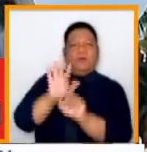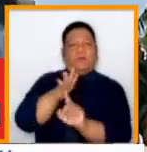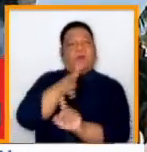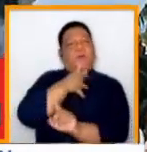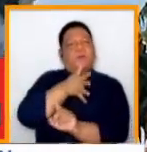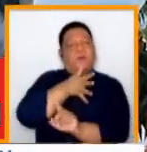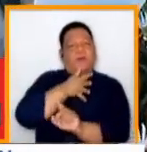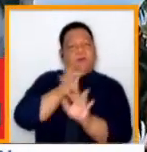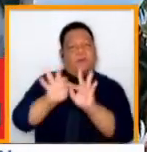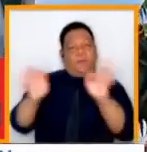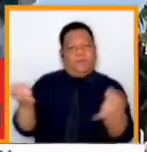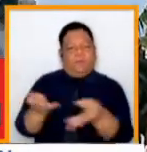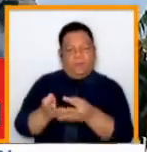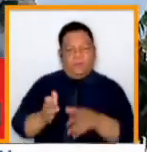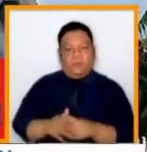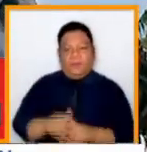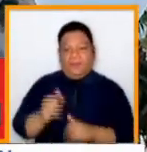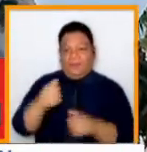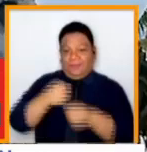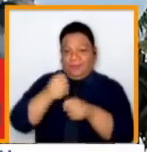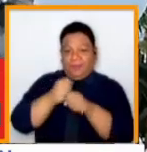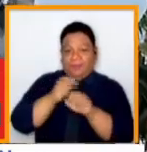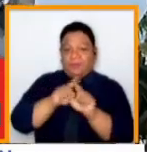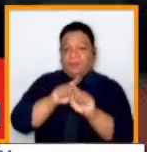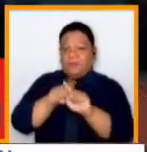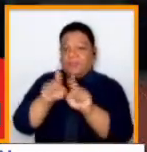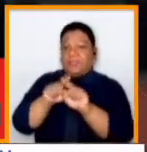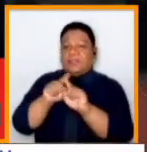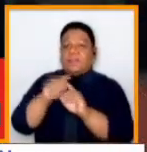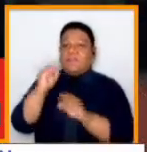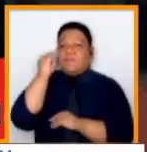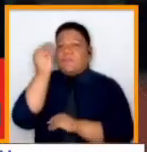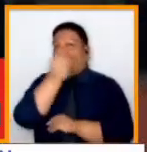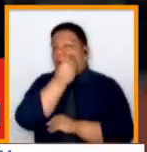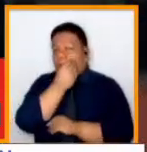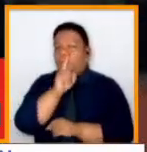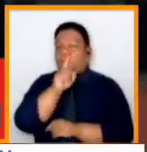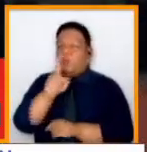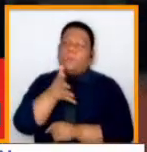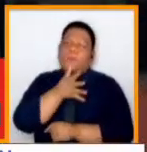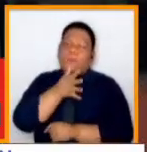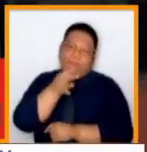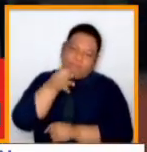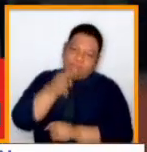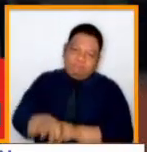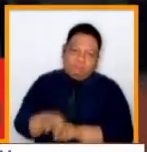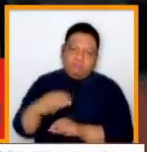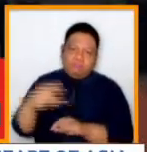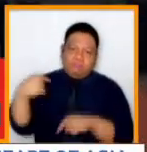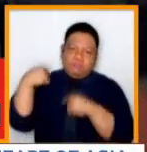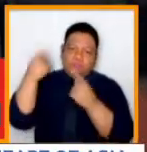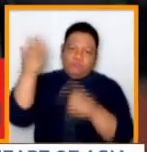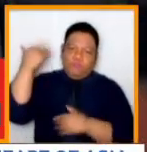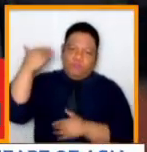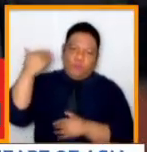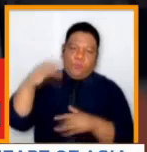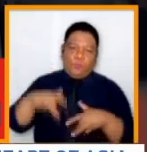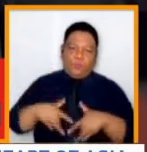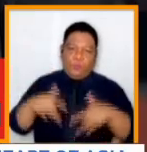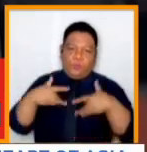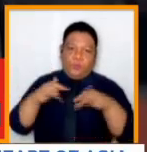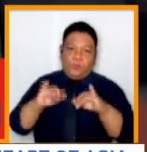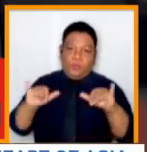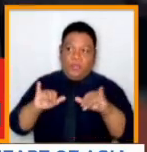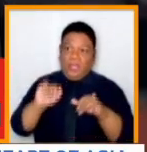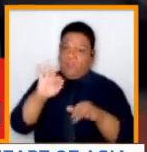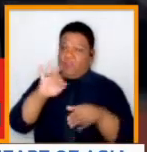ang mga dekorasyong plastic flowers dahil hilig daw ito ng kanilang ina noong nabubuhay pa. Kung hindi nga lang daw sila naapektuhan ng pandemya, mas